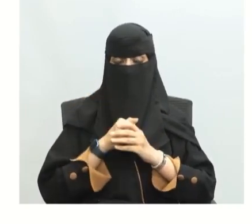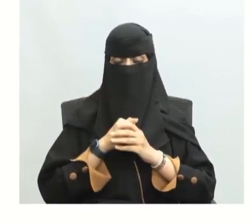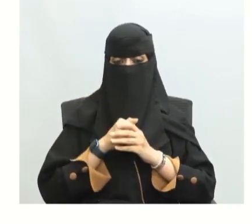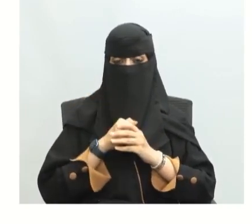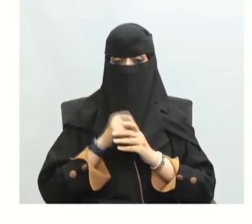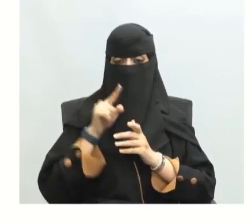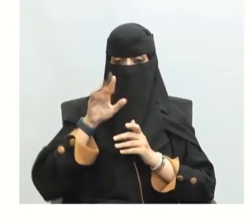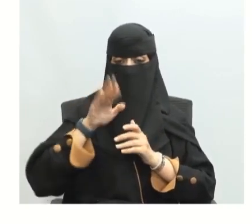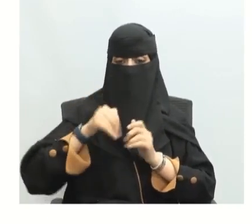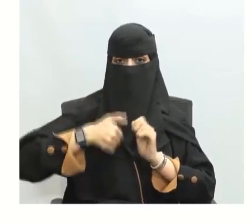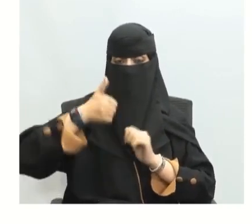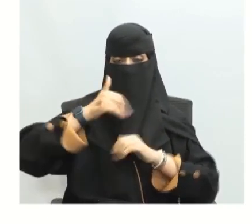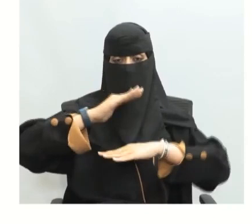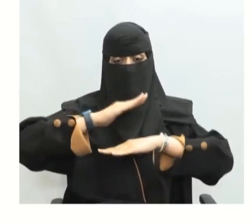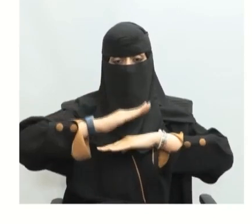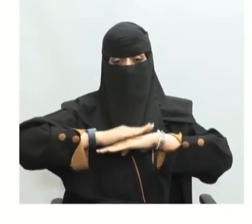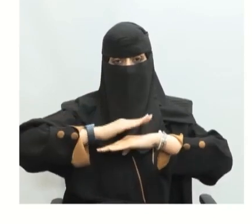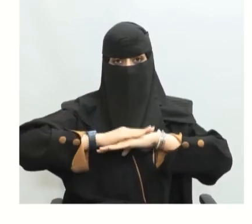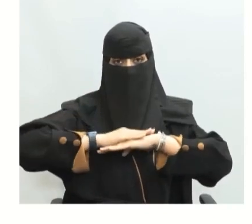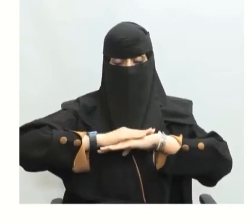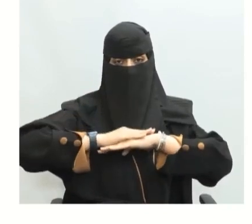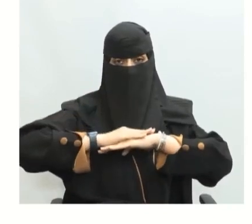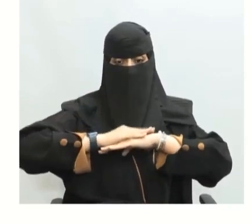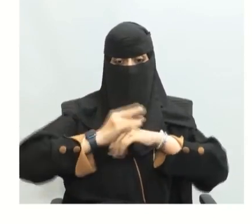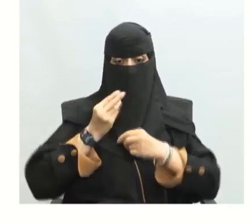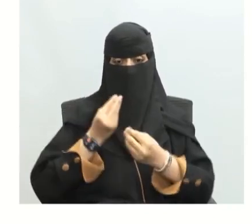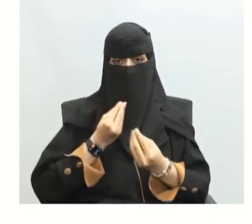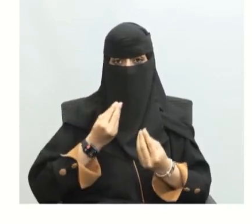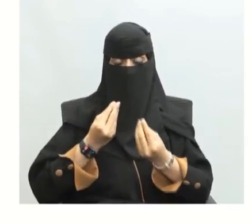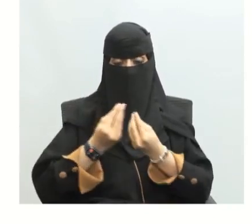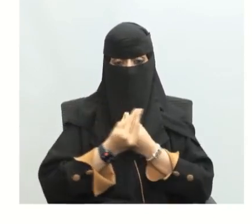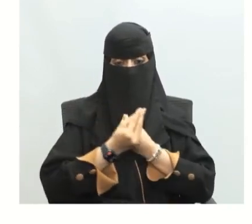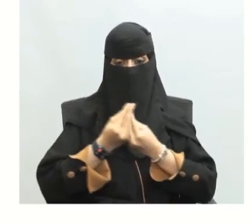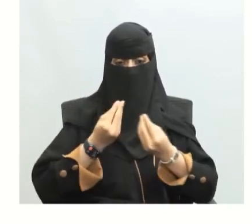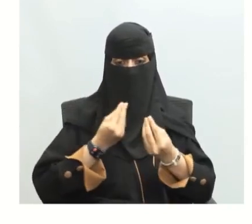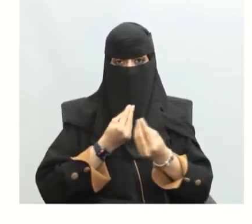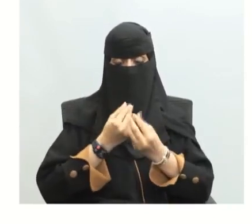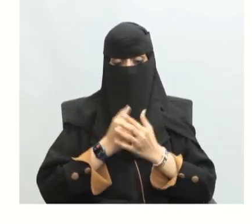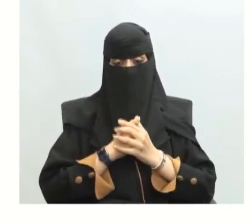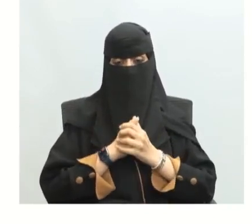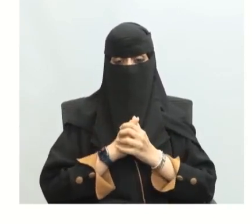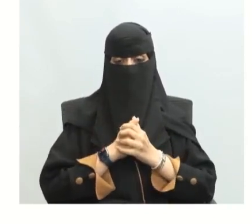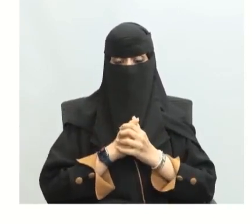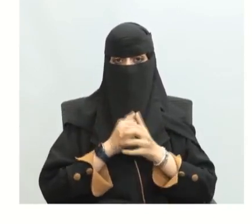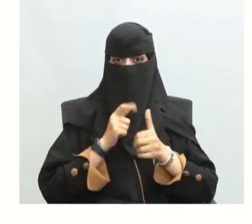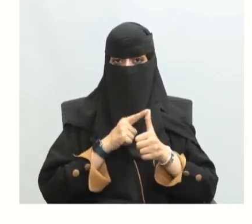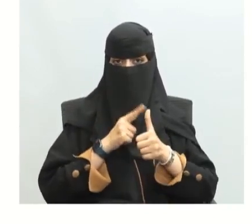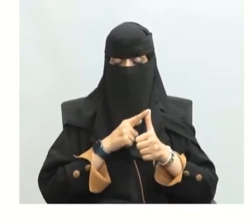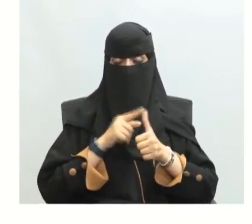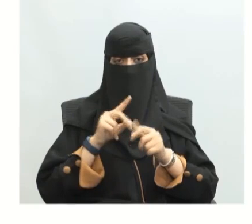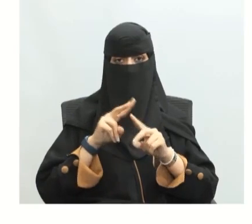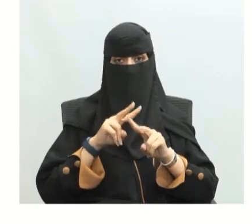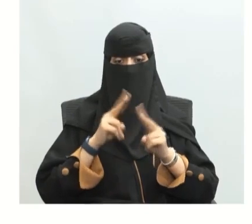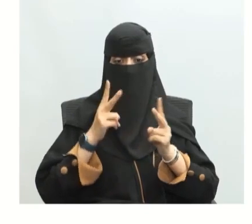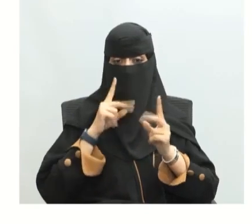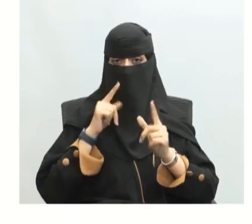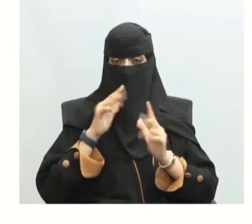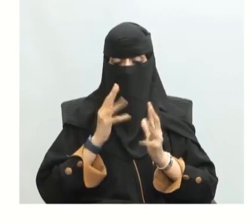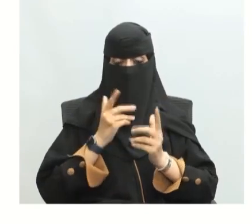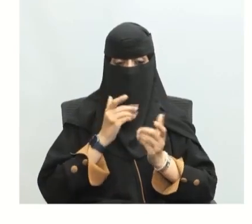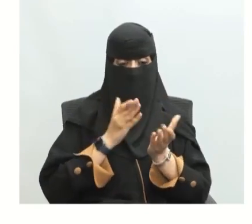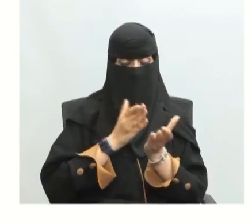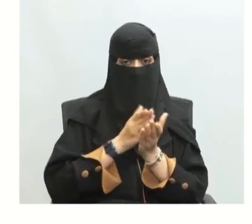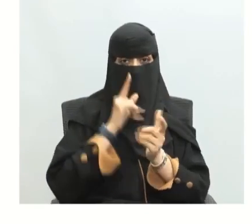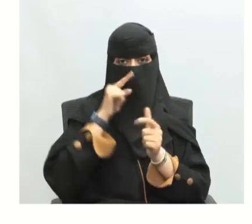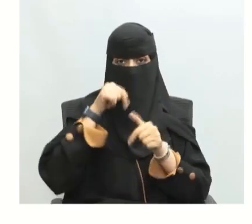يتحقق الحوار الناجح بالاحترام المتبادل باختلاف كيفيه الطرح